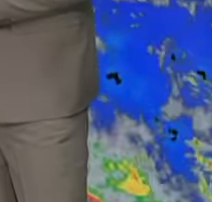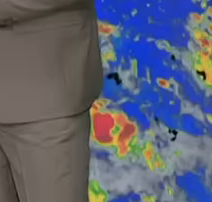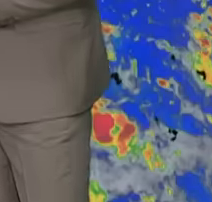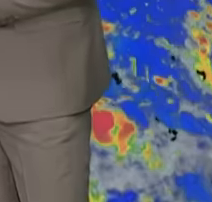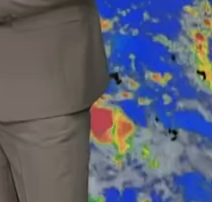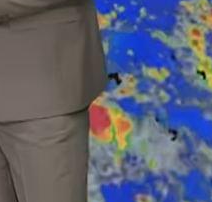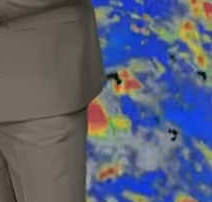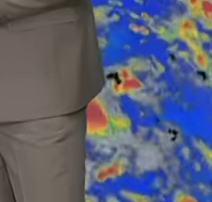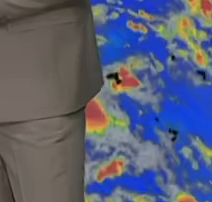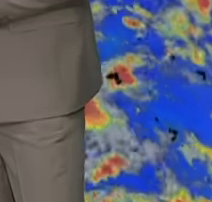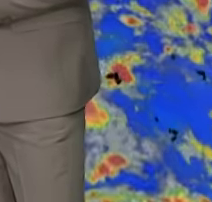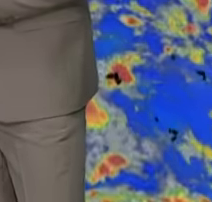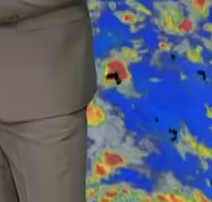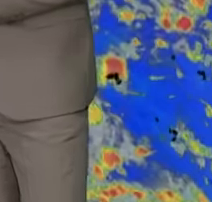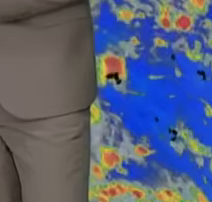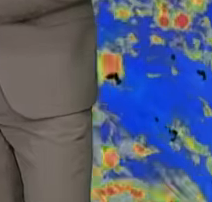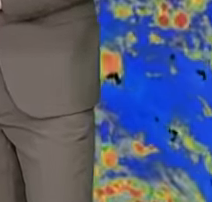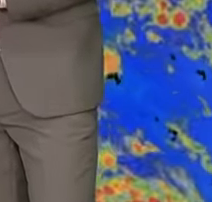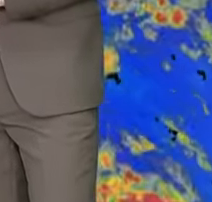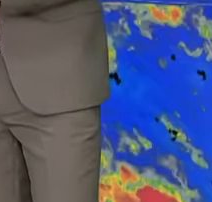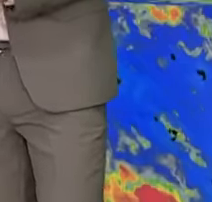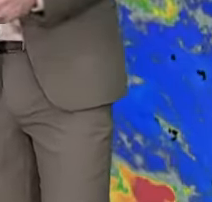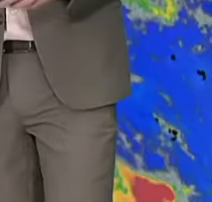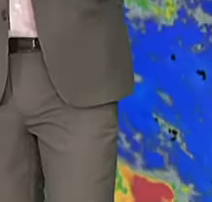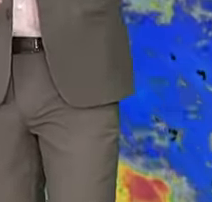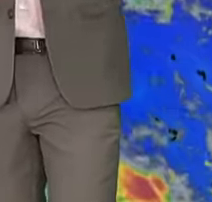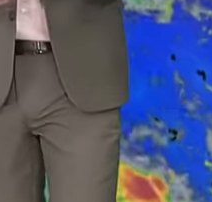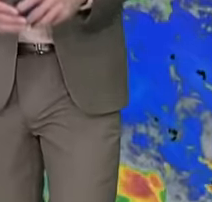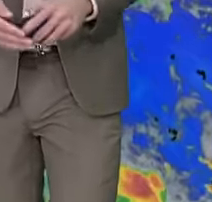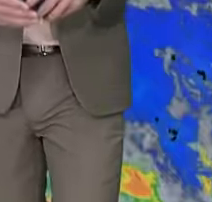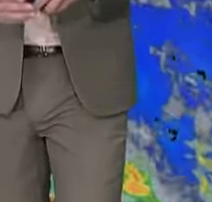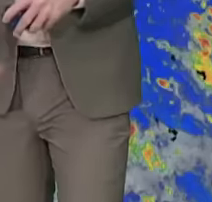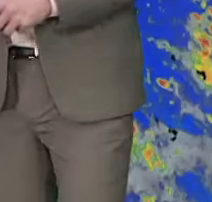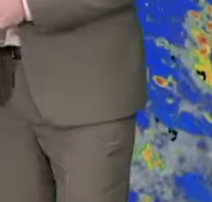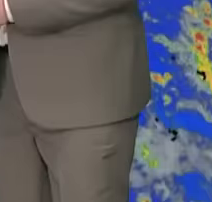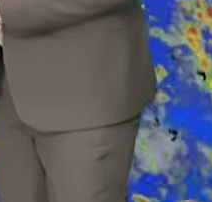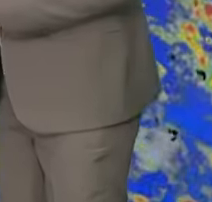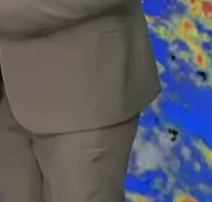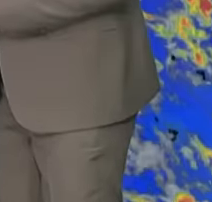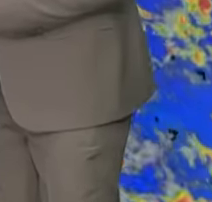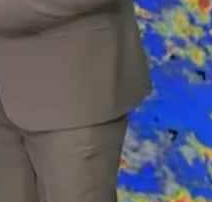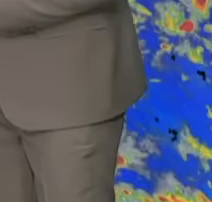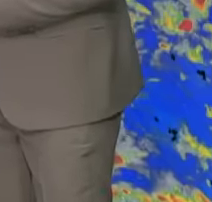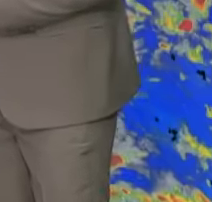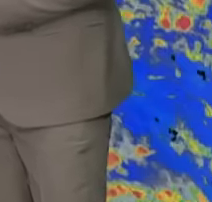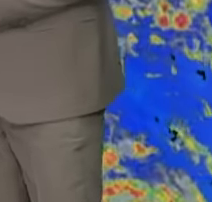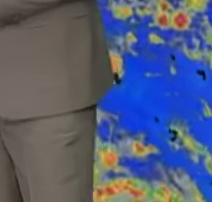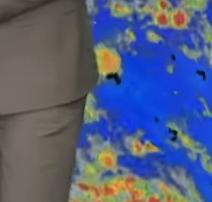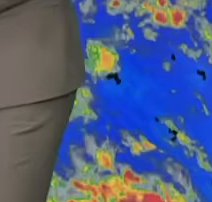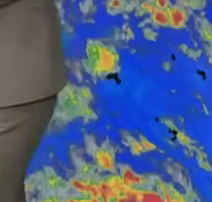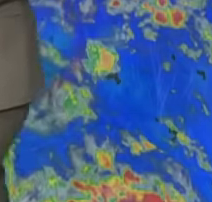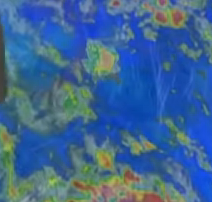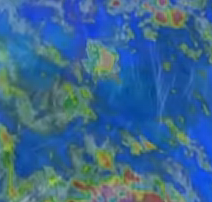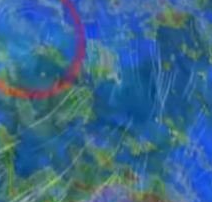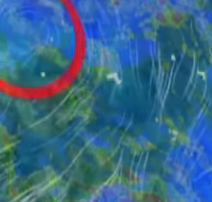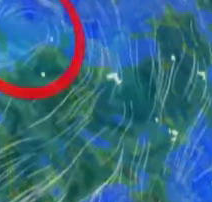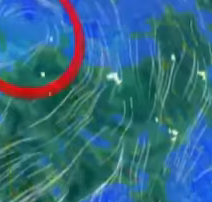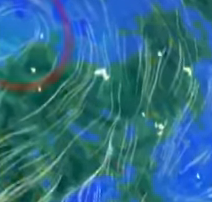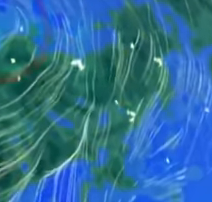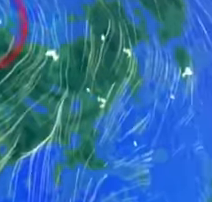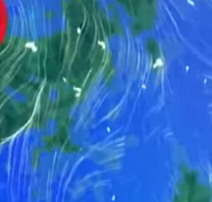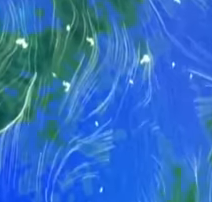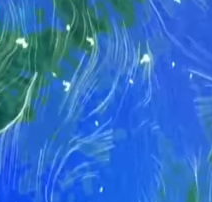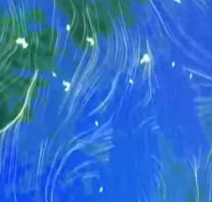layong 1,900 kilometers silangan ng Mindanao. Sa ngayon ay mababa ang tsansa nitong maging bagyo. Mananatili po